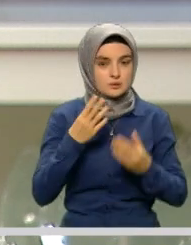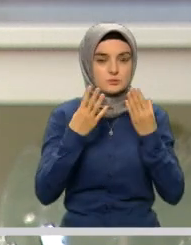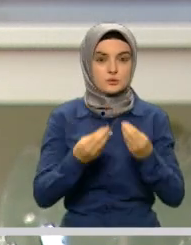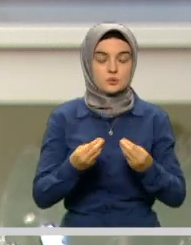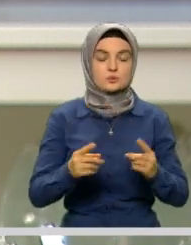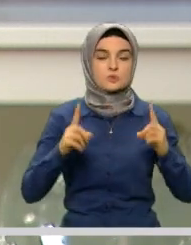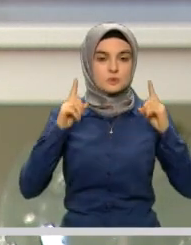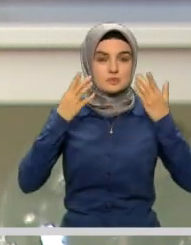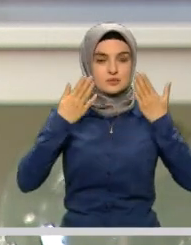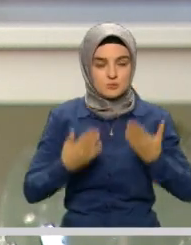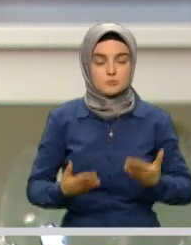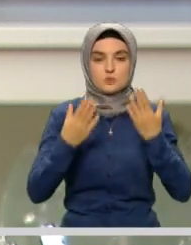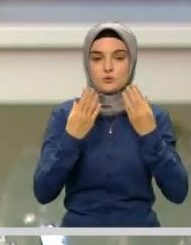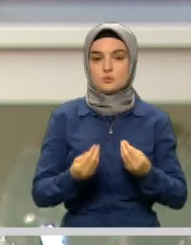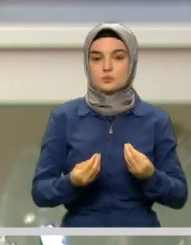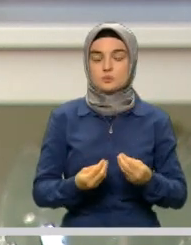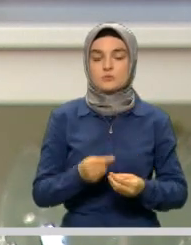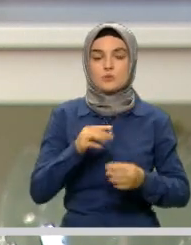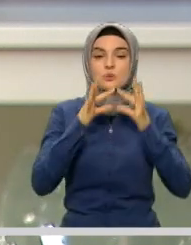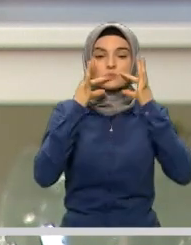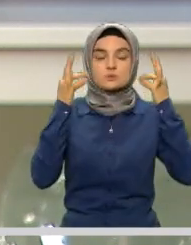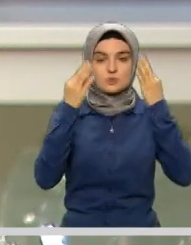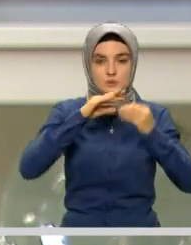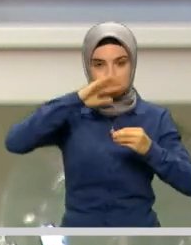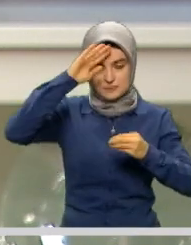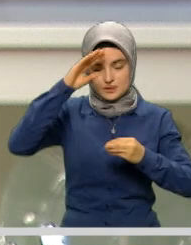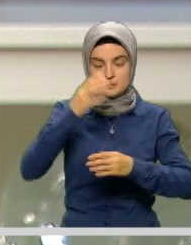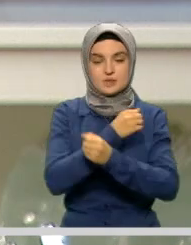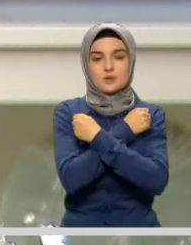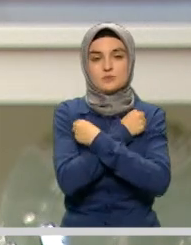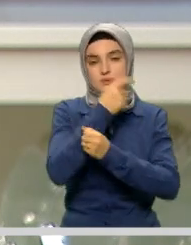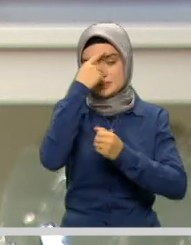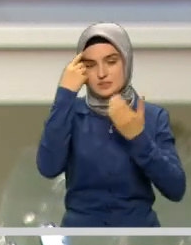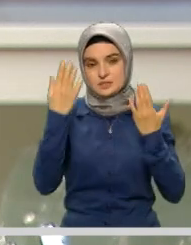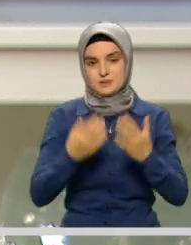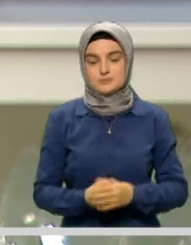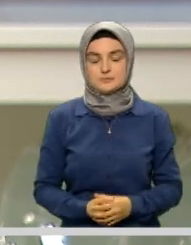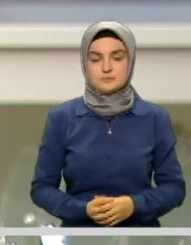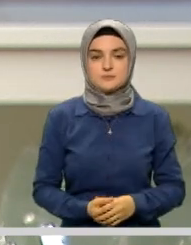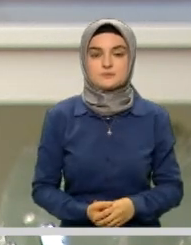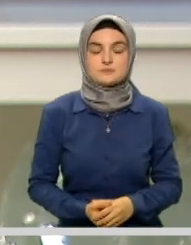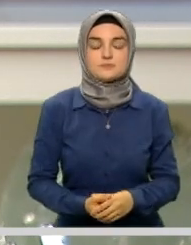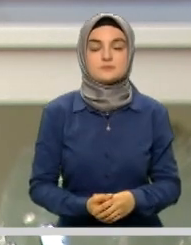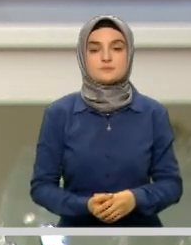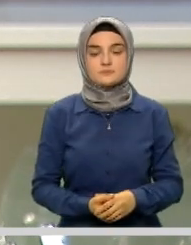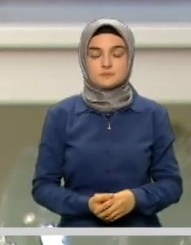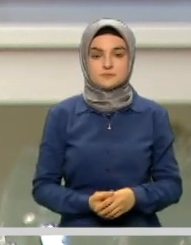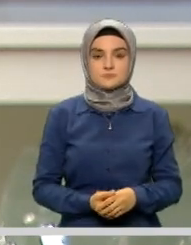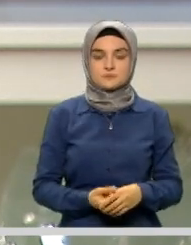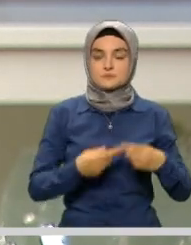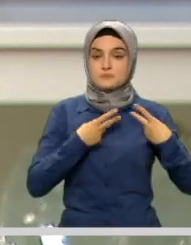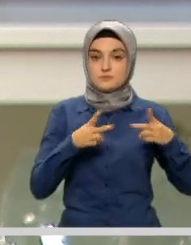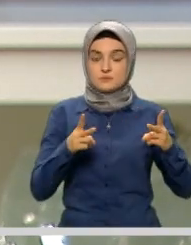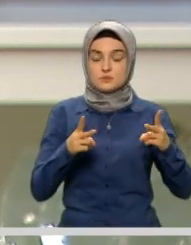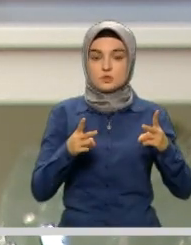i̇nşallah. Olunmuş olarak, evet. o huzuru hissederek evet. bayrama erişelim inşallah, i̇nşallah. Hepimiz. İnşallah. Peki Harun hocam, şimdi ben açılışta da söyledim. Böyle